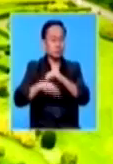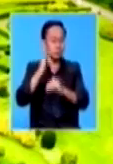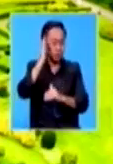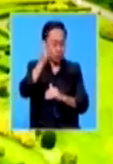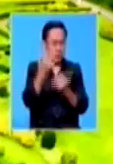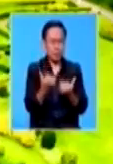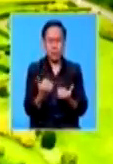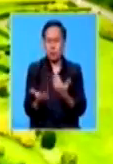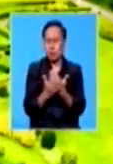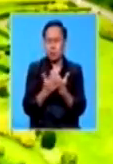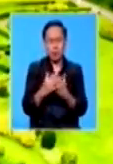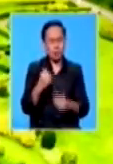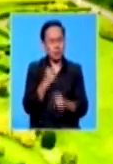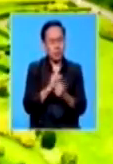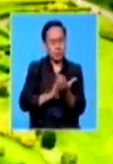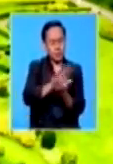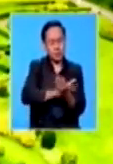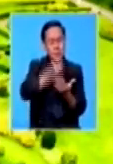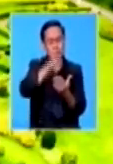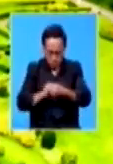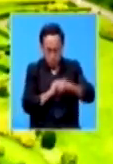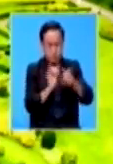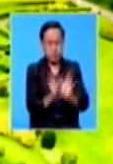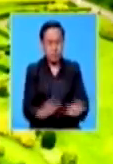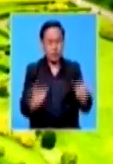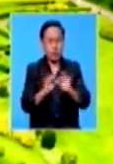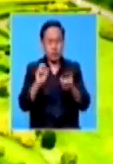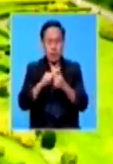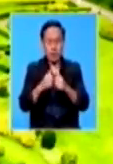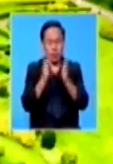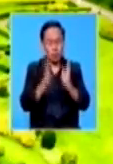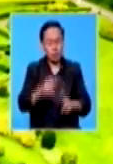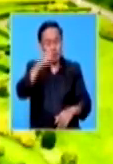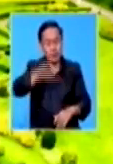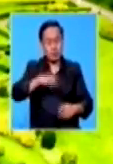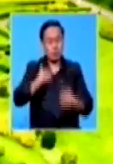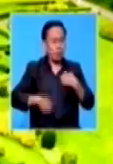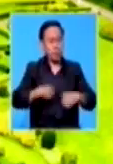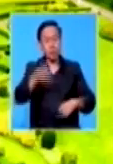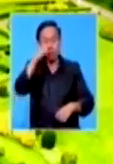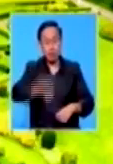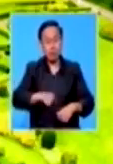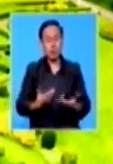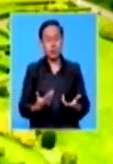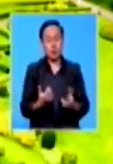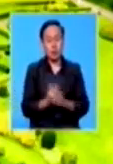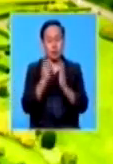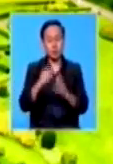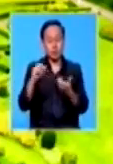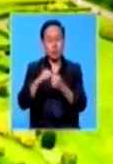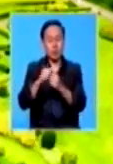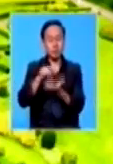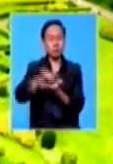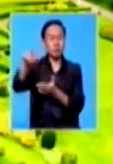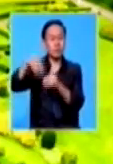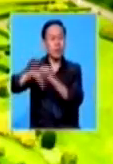อย่าให้ใครมาทำลายความสงบสุขประเทศเราอีกเลยนะครับคนเดือดร้อนคือพวกเรานะคนที่ไปสร้างความร้อนอยู่ข้างนอก